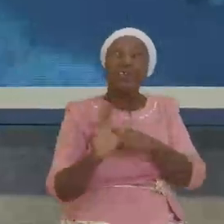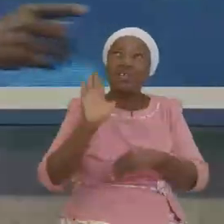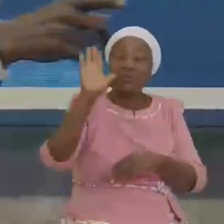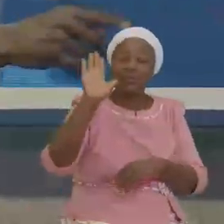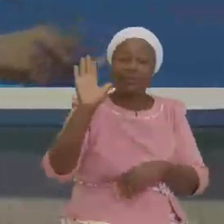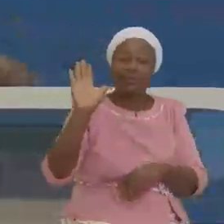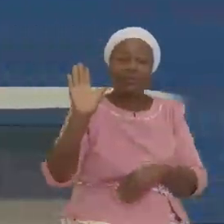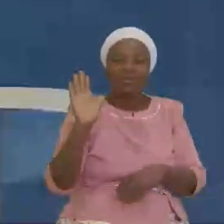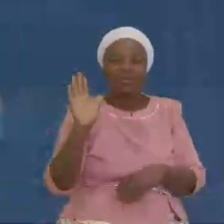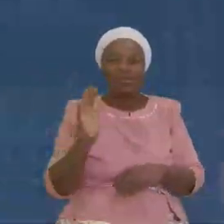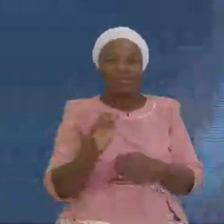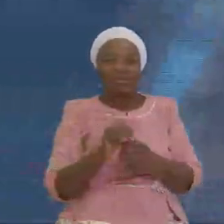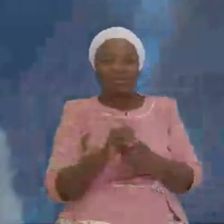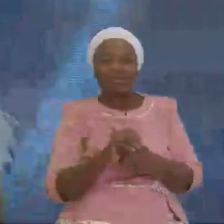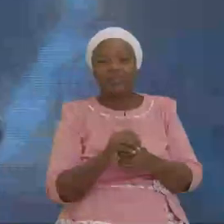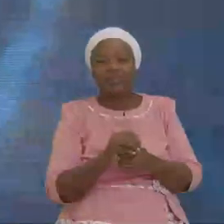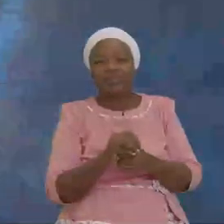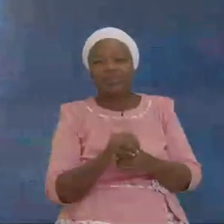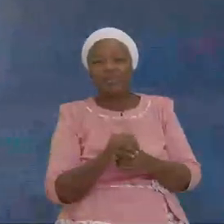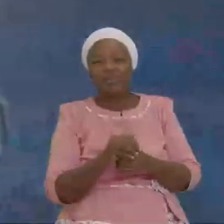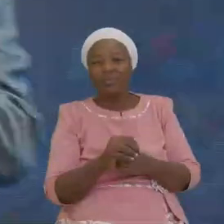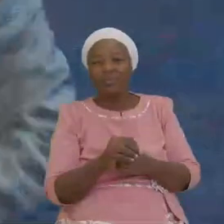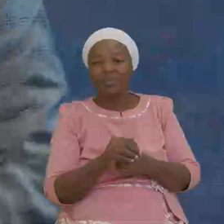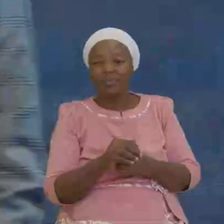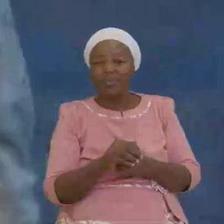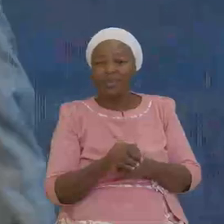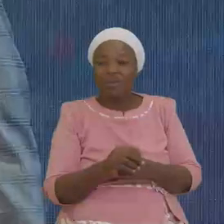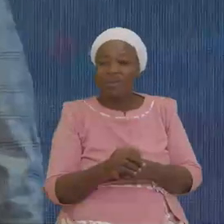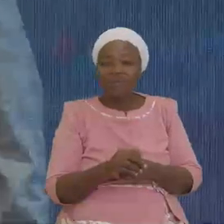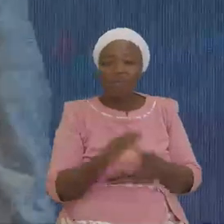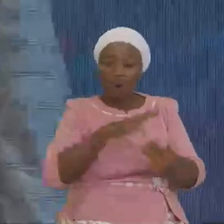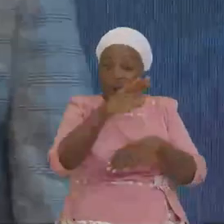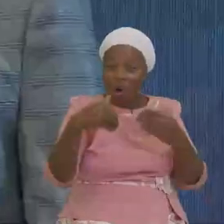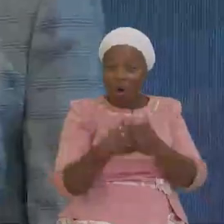toute votre vie. Si tu peux venir croire au Seigneur,